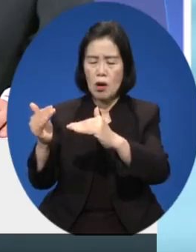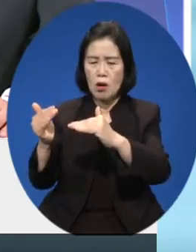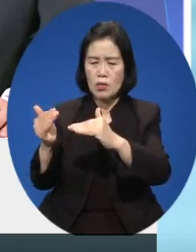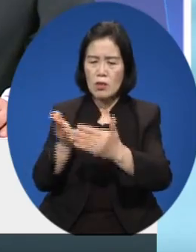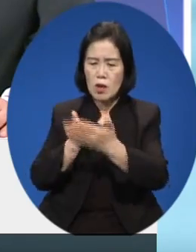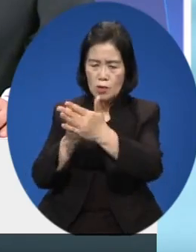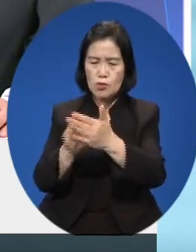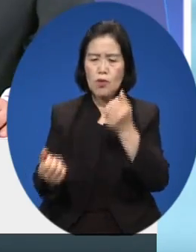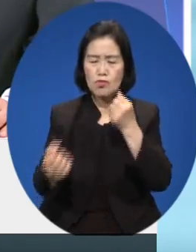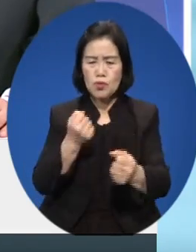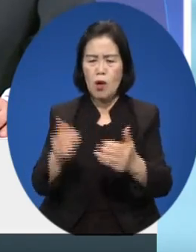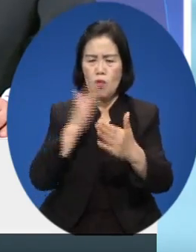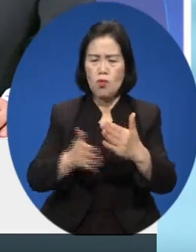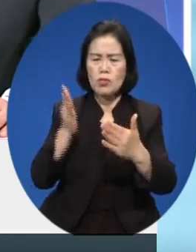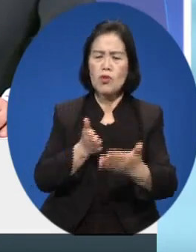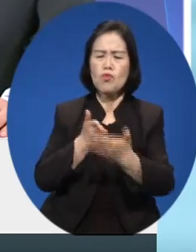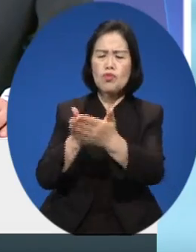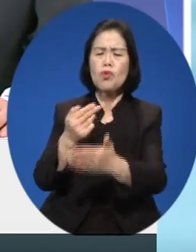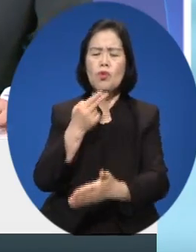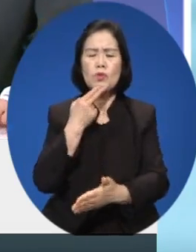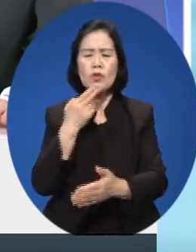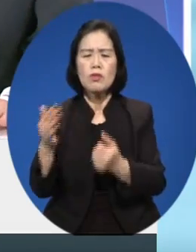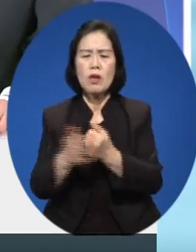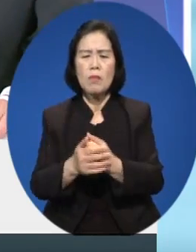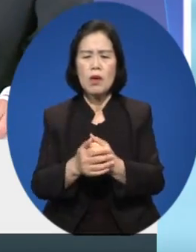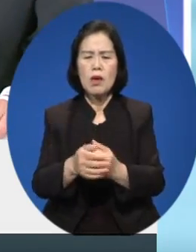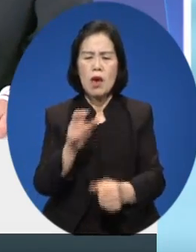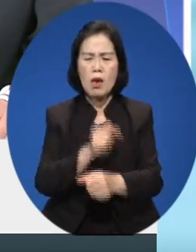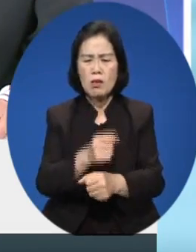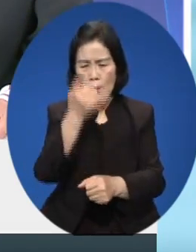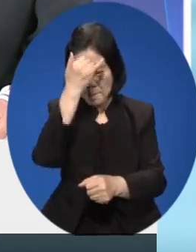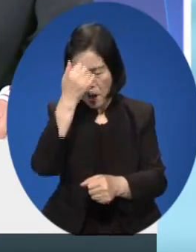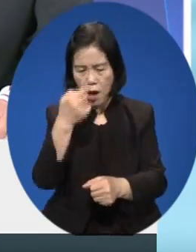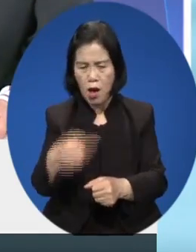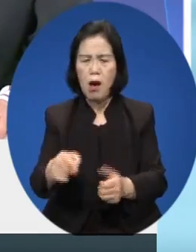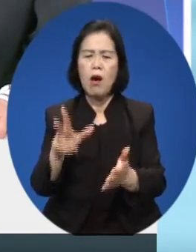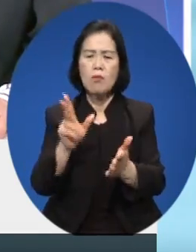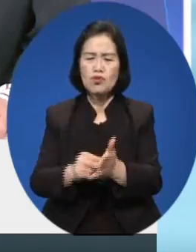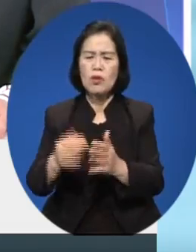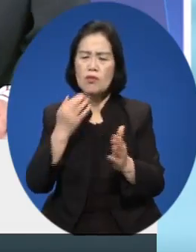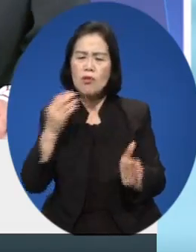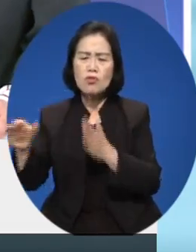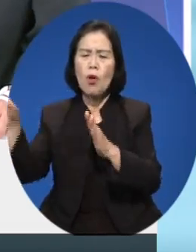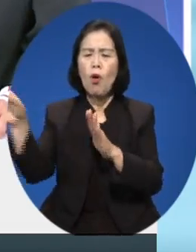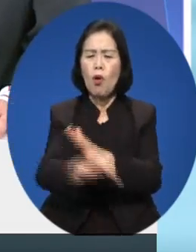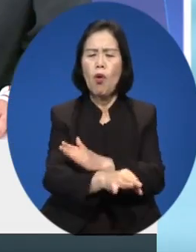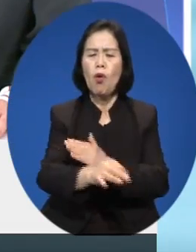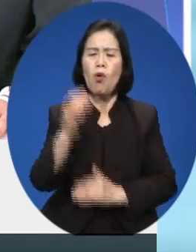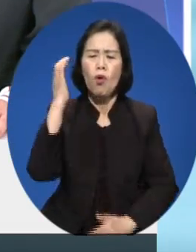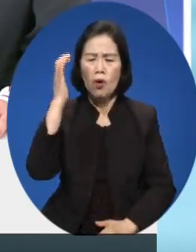함에도 공식적인 요청이 없었기 때문에 행정 신뢰의 문제로 도비 분담이 곤란하다 고 주장하고 있습니다